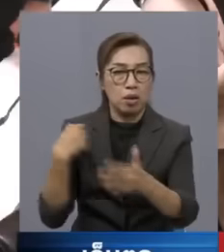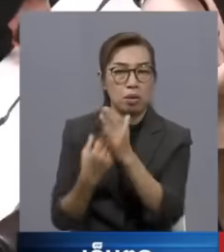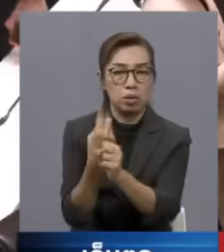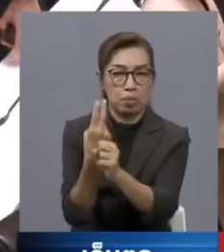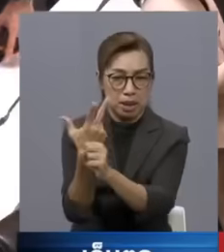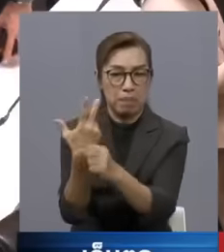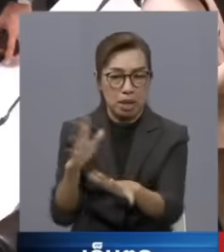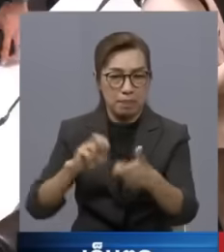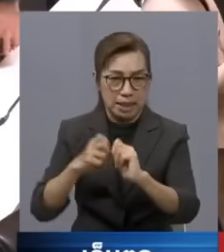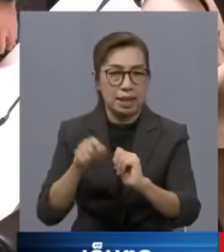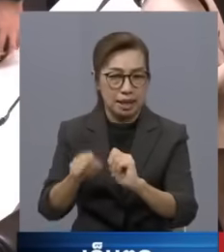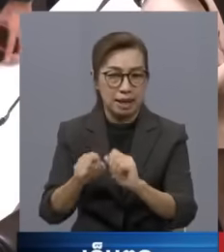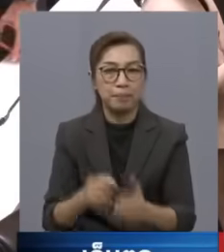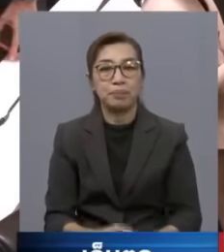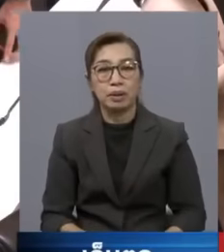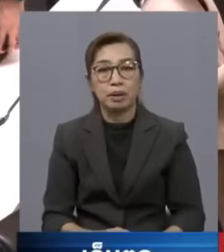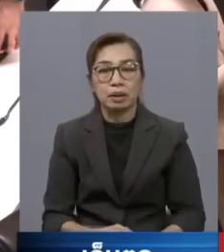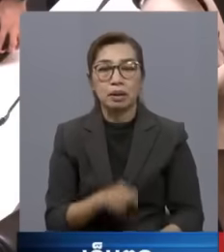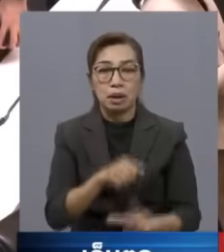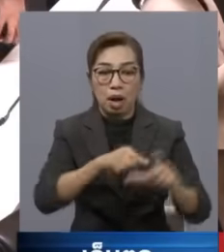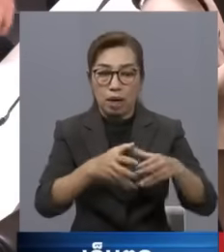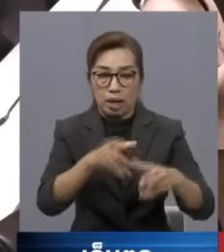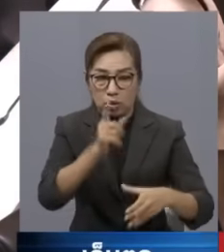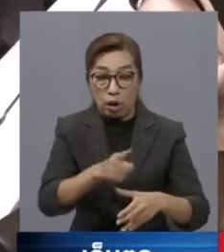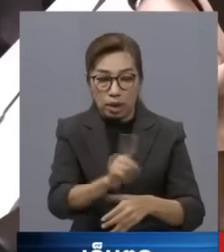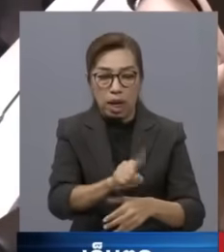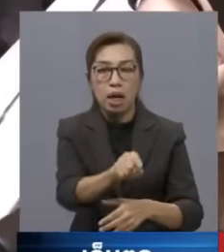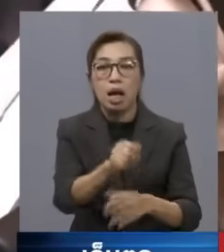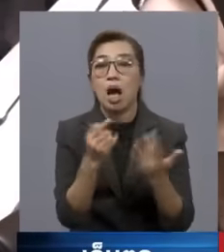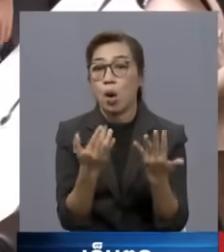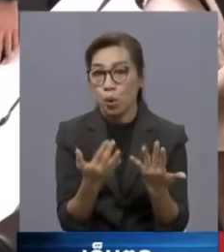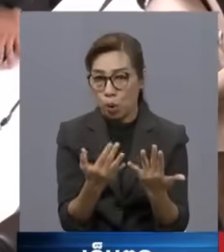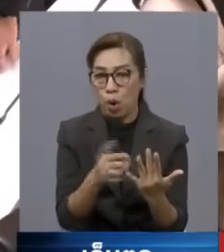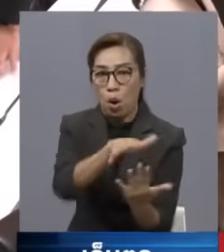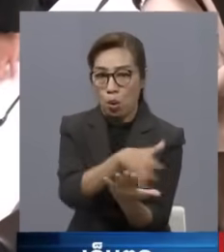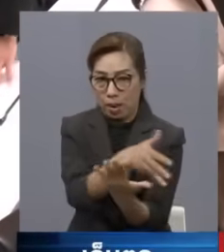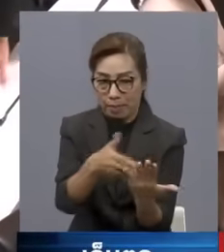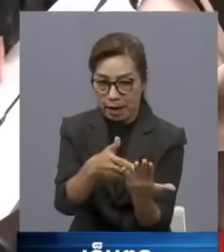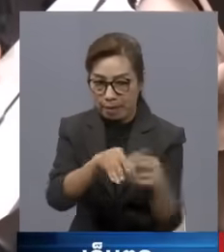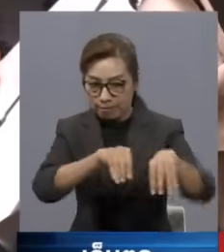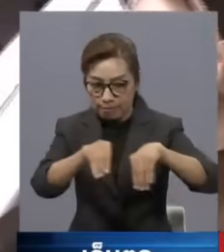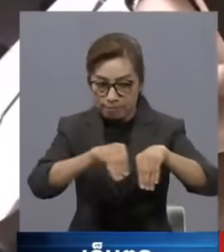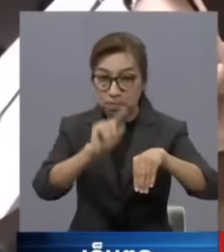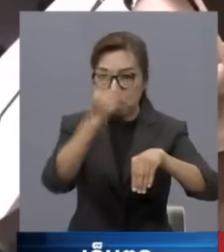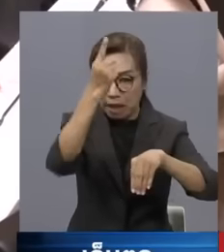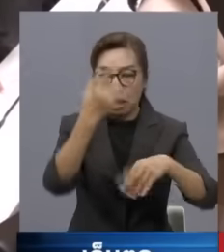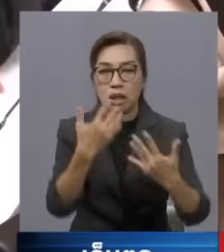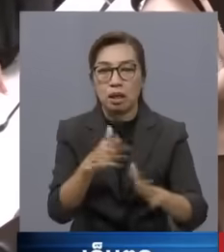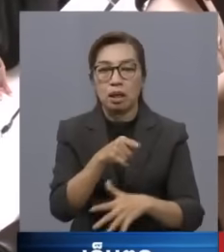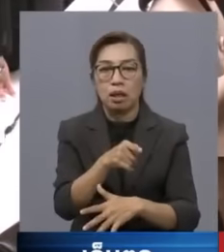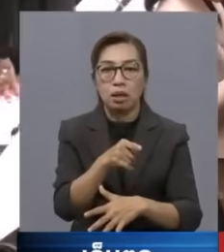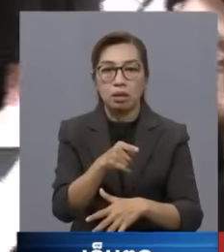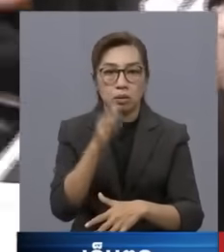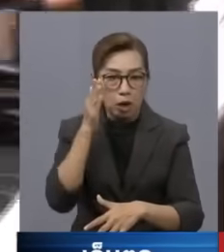มาต่อไปของพรรคก้าวไกลคือการรอเวลาวางหมากนะฮะว่างหมากใหม่เพื่อ